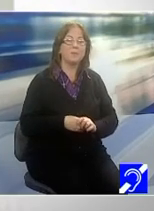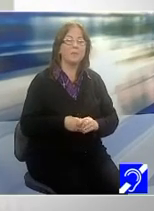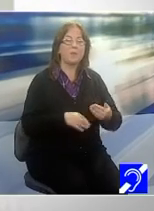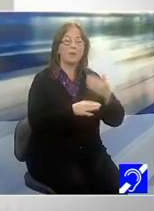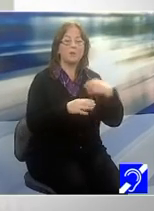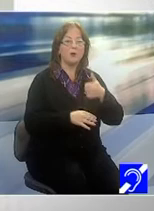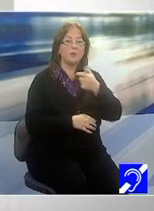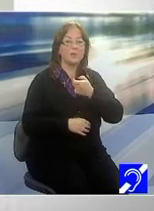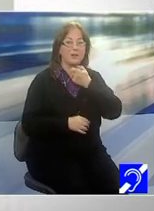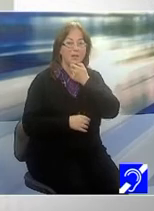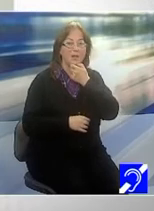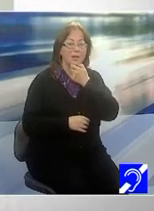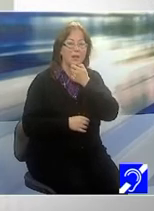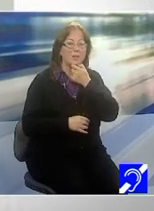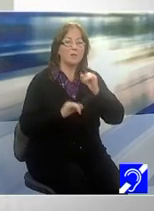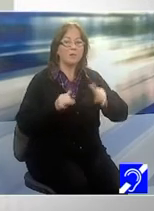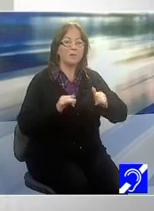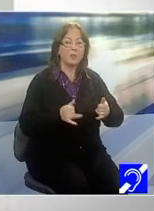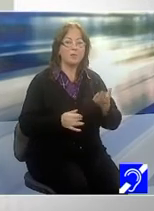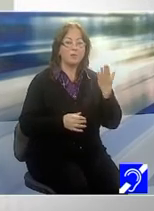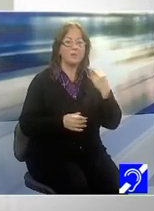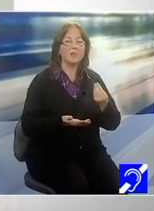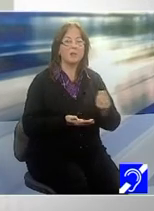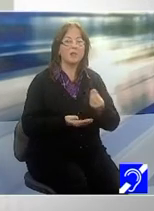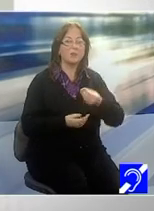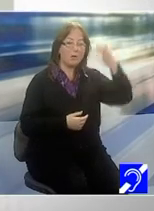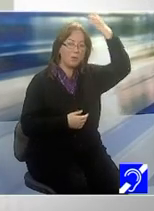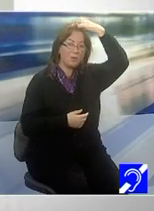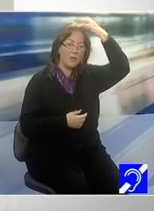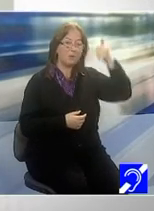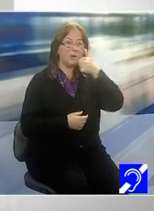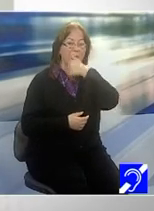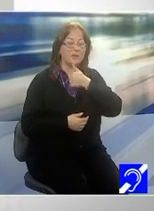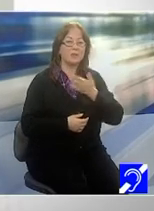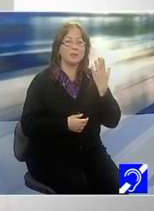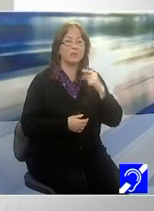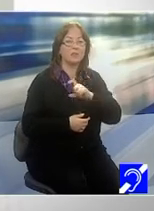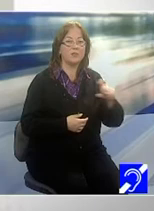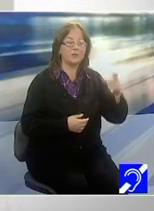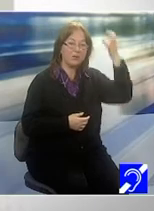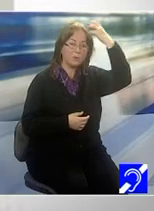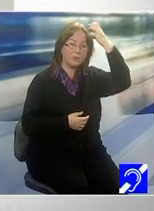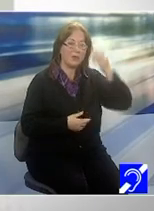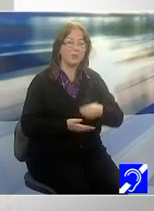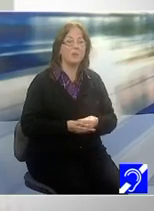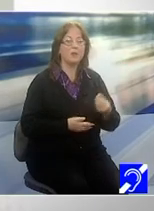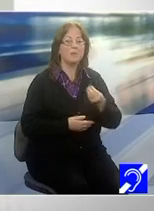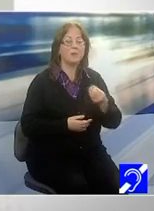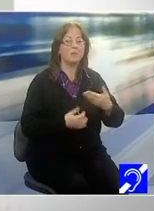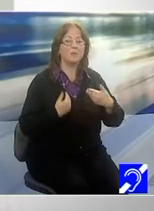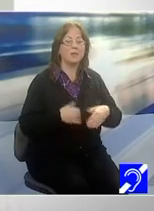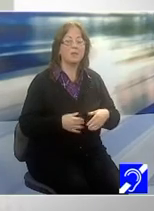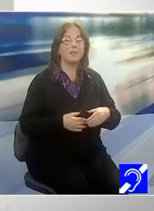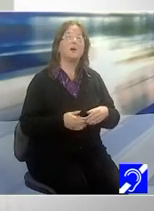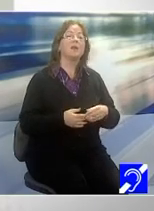venit din cauza felului în care s-a comportat guvernul. Deci deja era o chestiune de interpretare de către guvern a unor legi trecute, într-adevăr, prin Parlament.